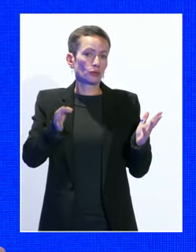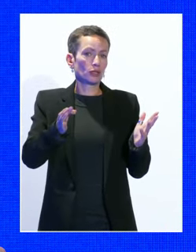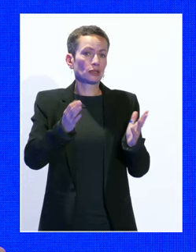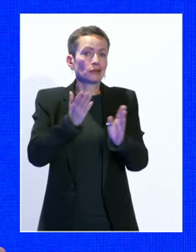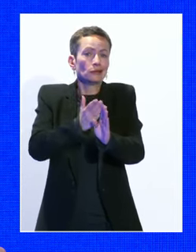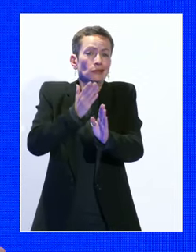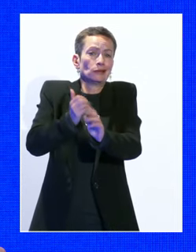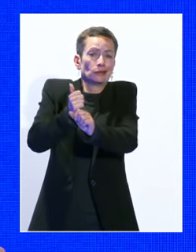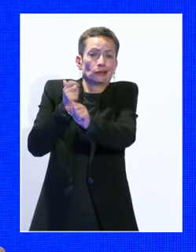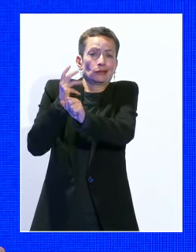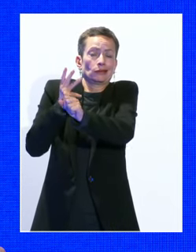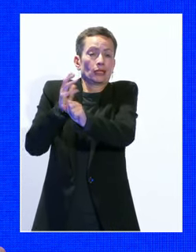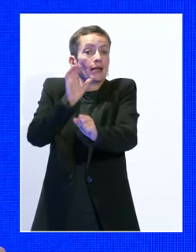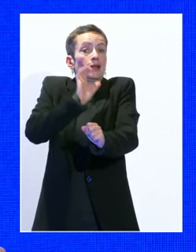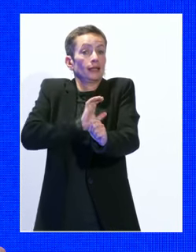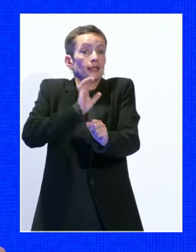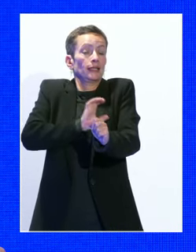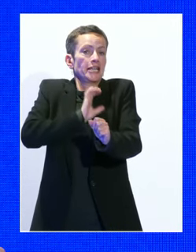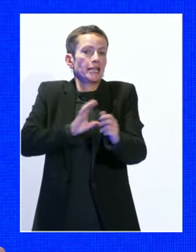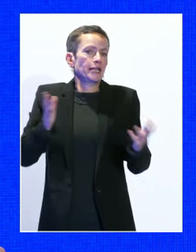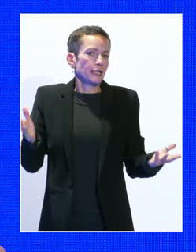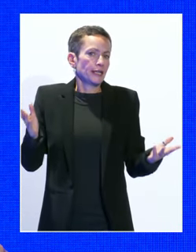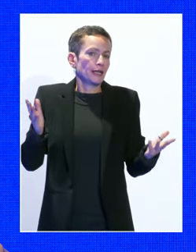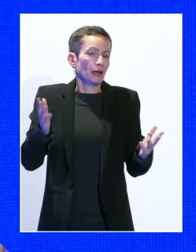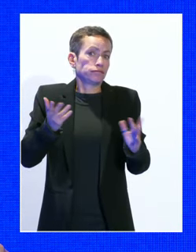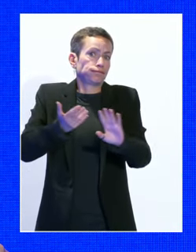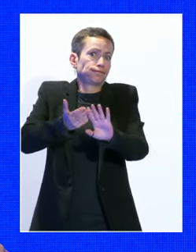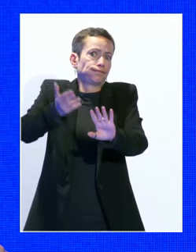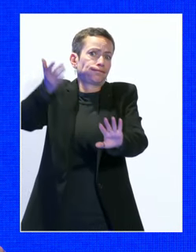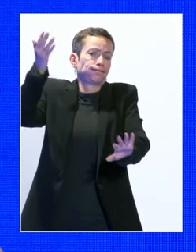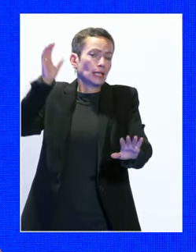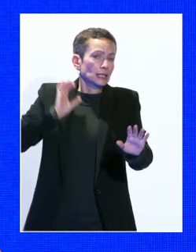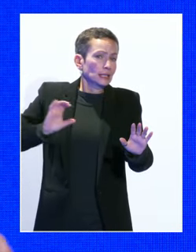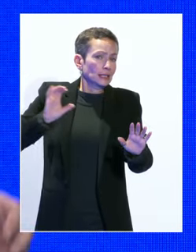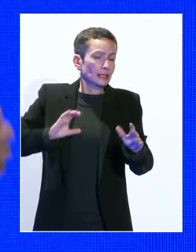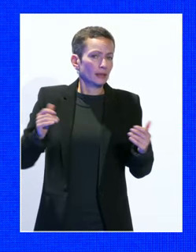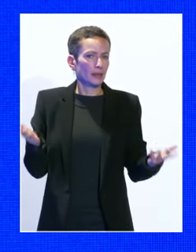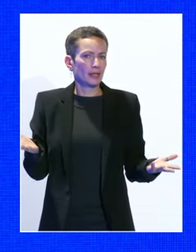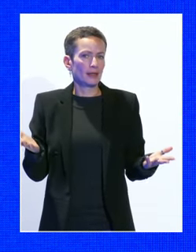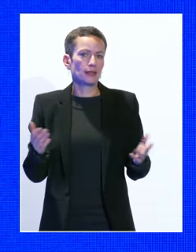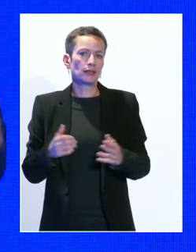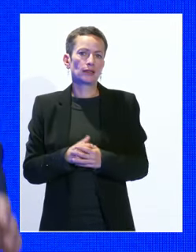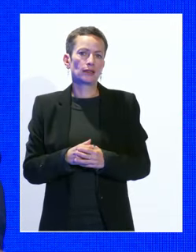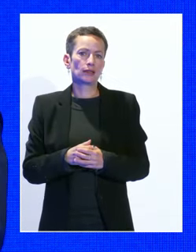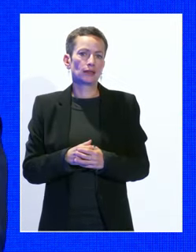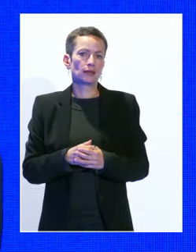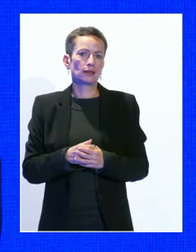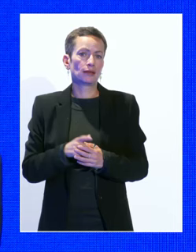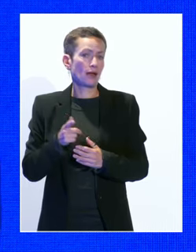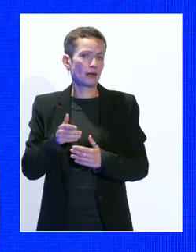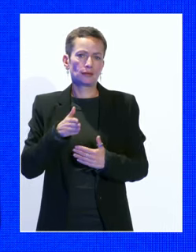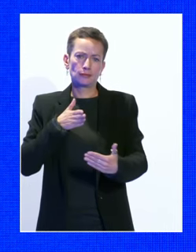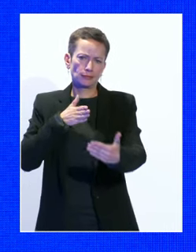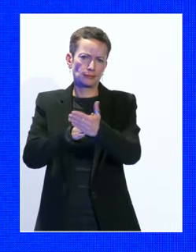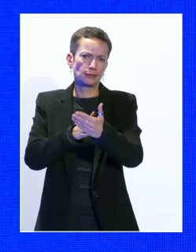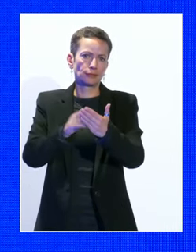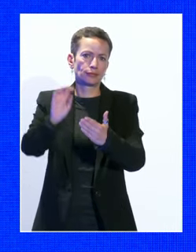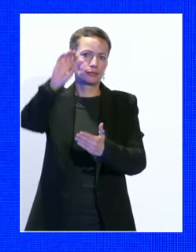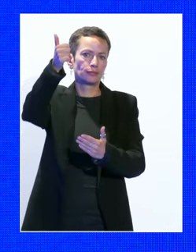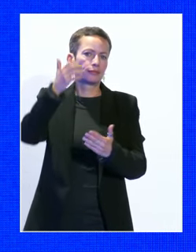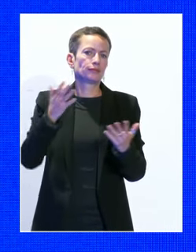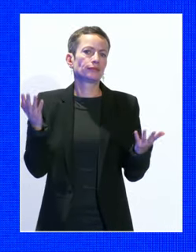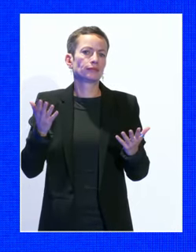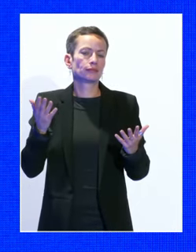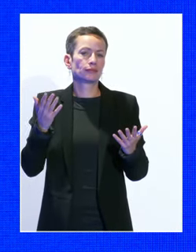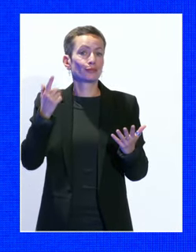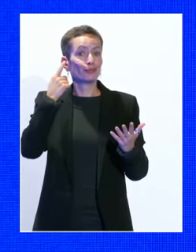années précédentes et on peut remonter assez loin comme ça. Mais l'obstacle principal